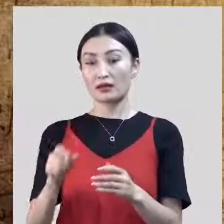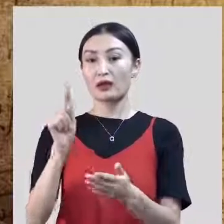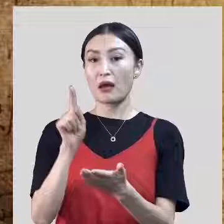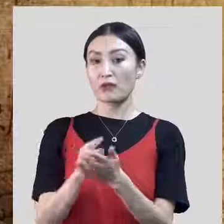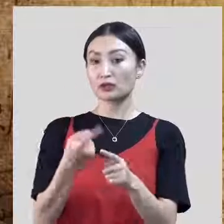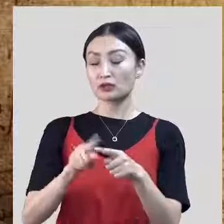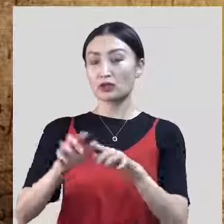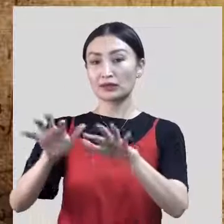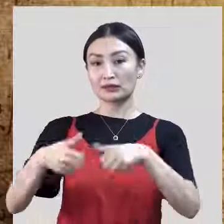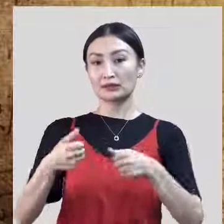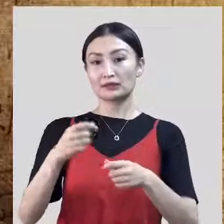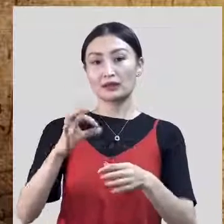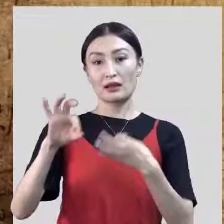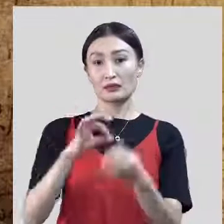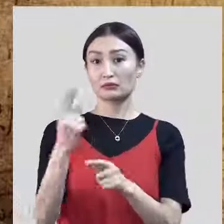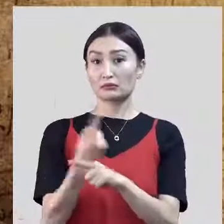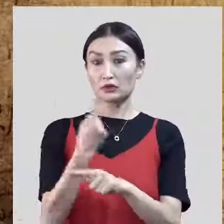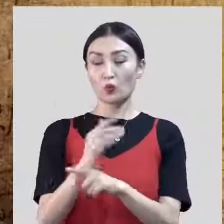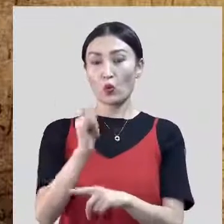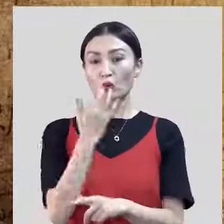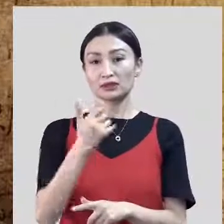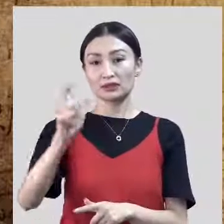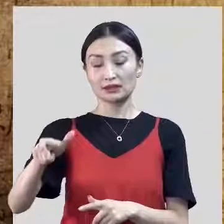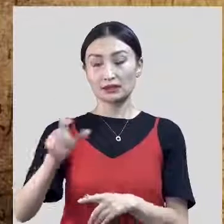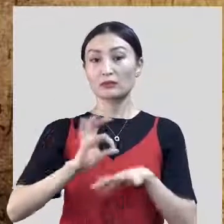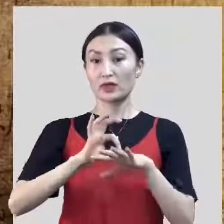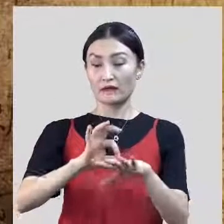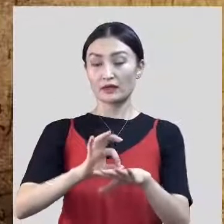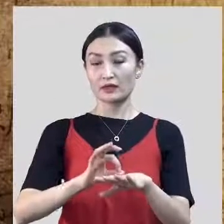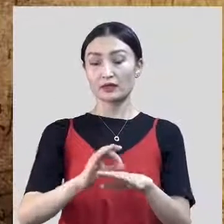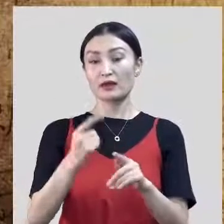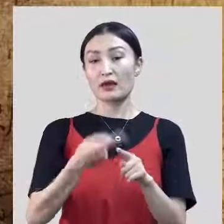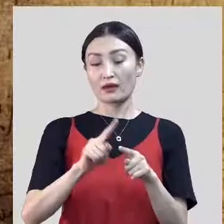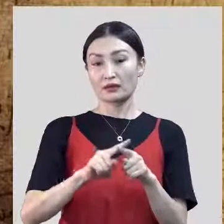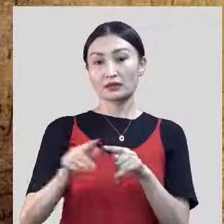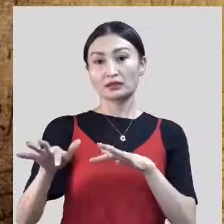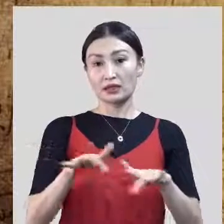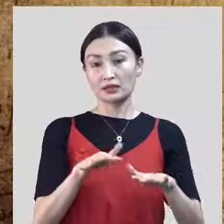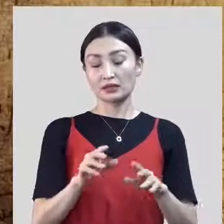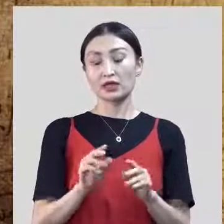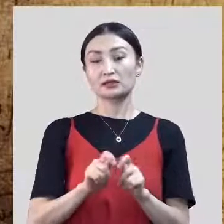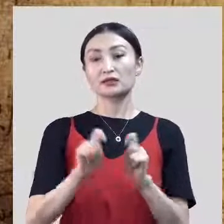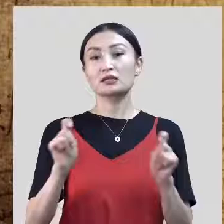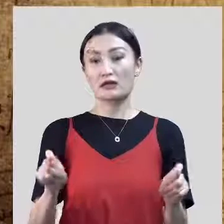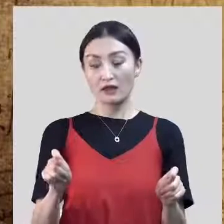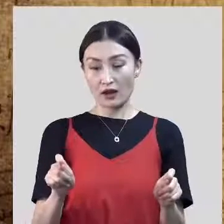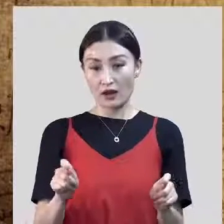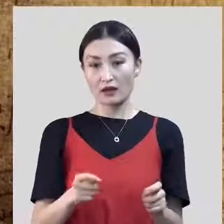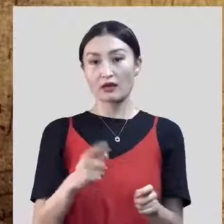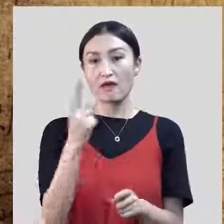изъятия лишних продуктов у крестьян проведение следующих действий и составляет суть